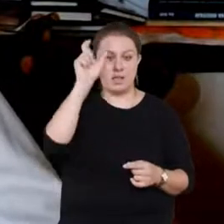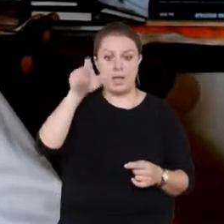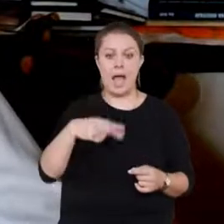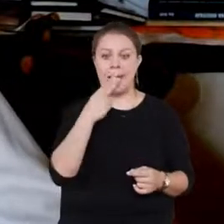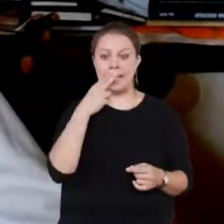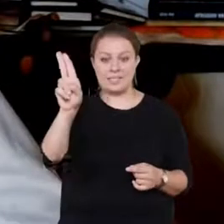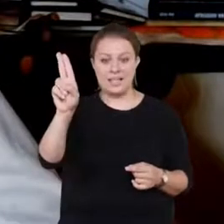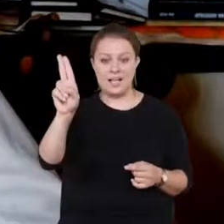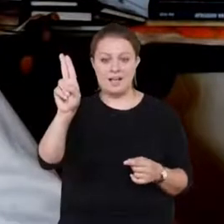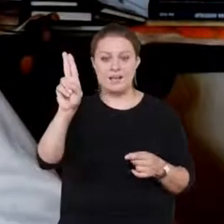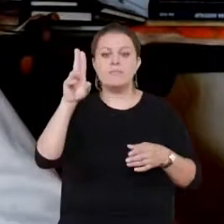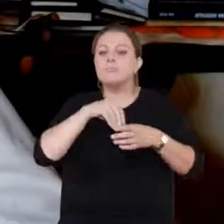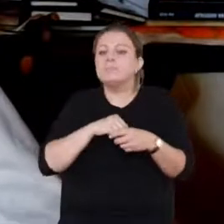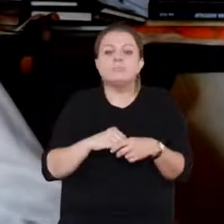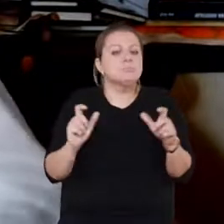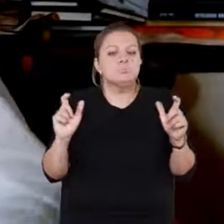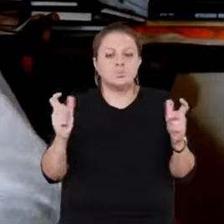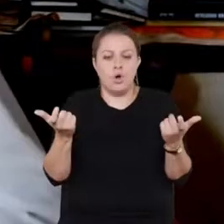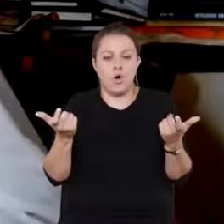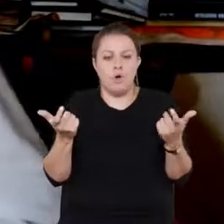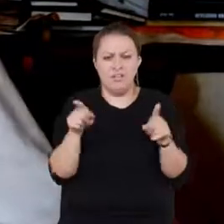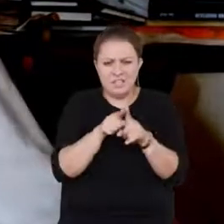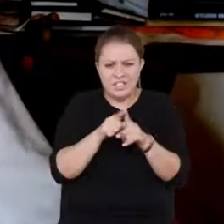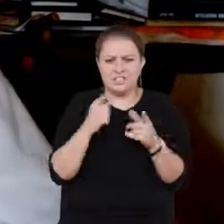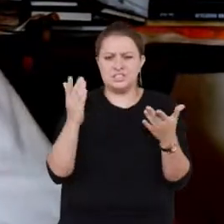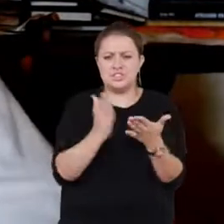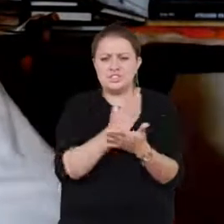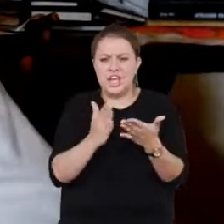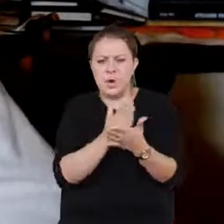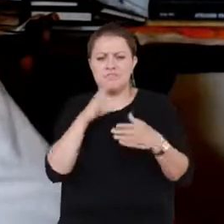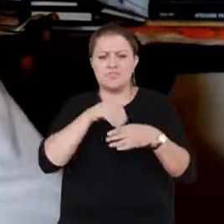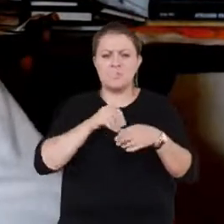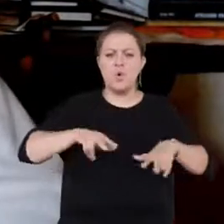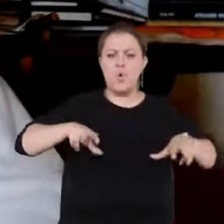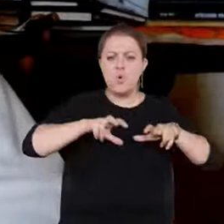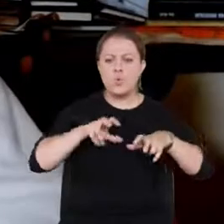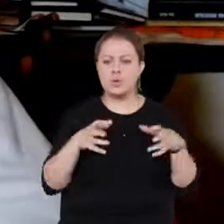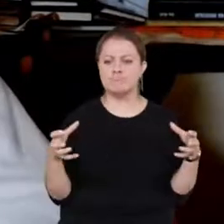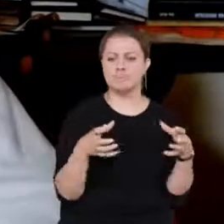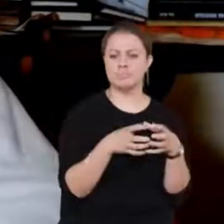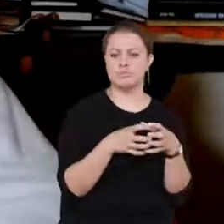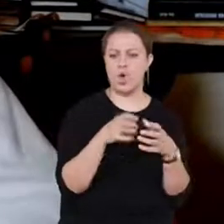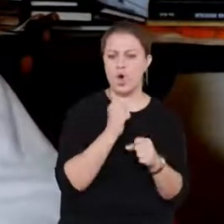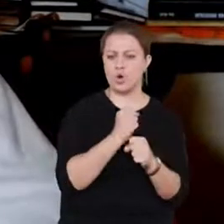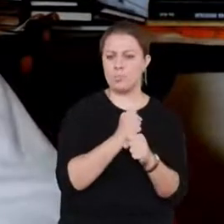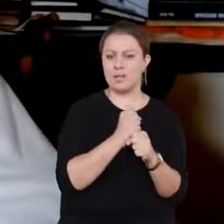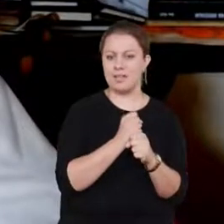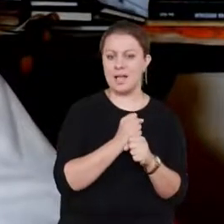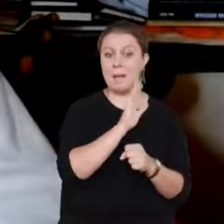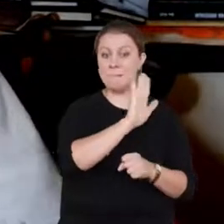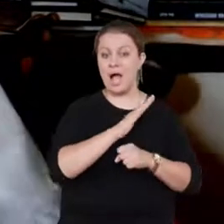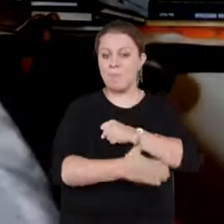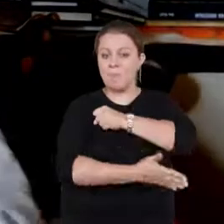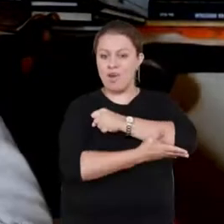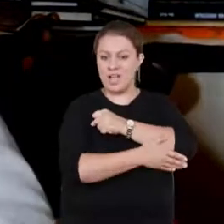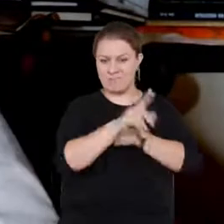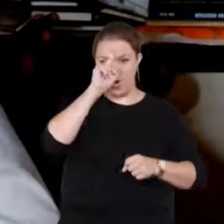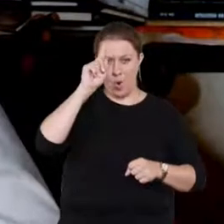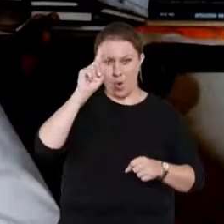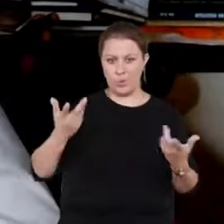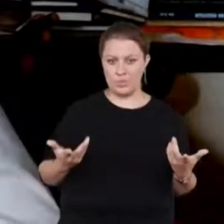gruncie rzeczy w tym czasie się prezentuje też jako część ruchu robotniczego w pewnym sensie, czyli bazę ma robotniczą, ludową.